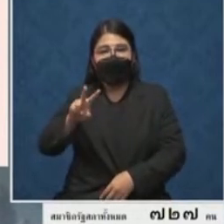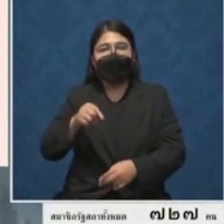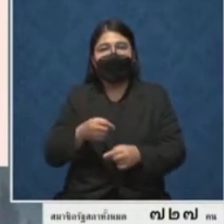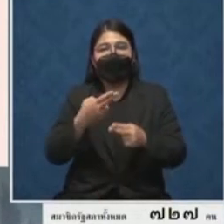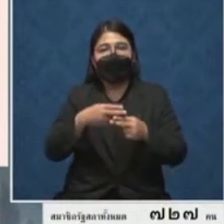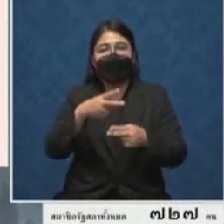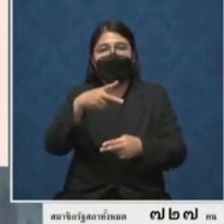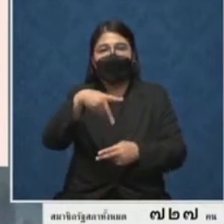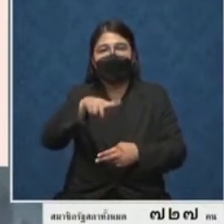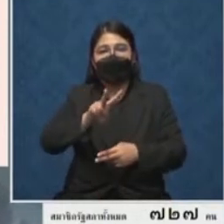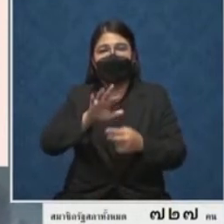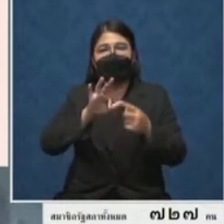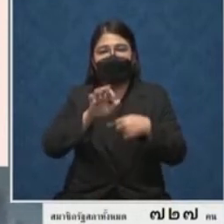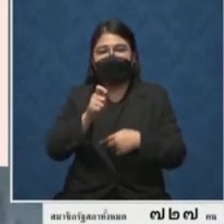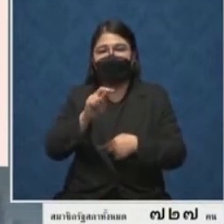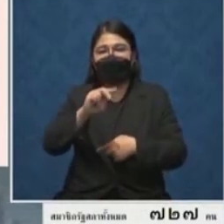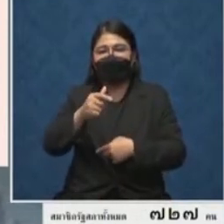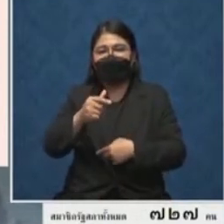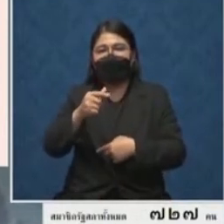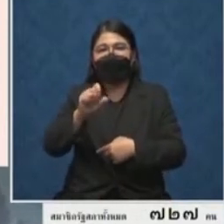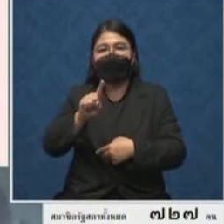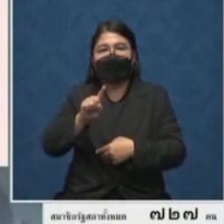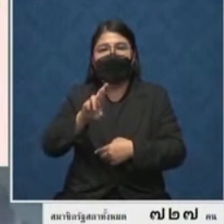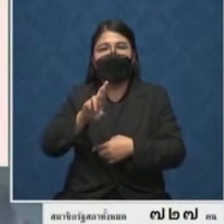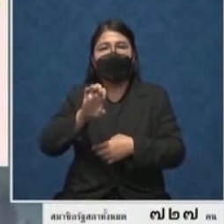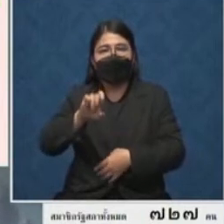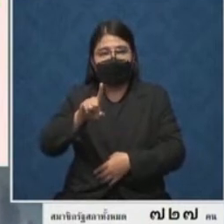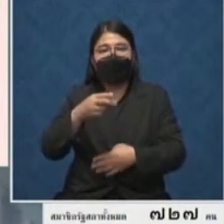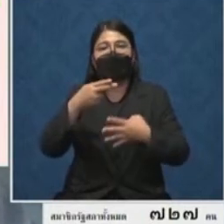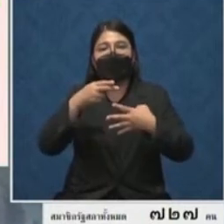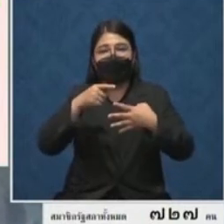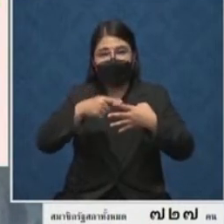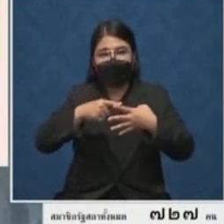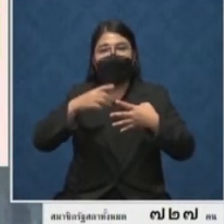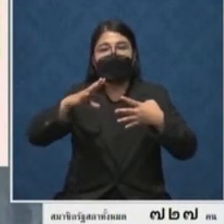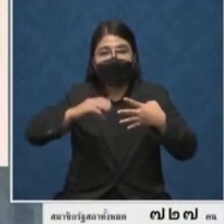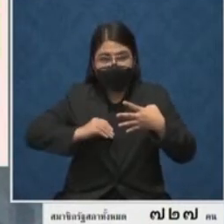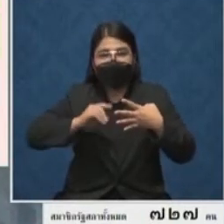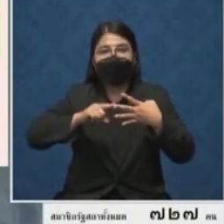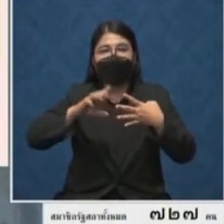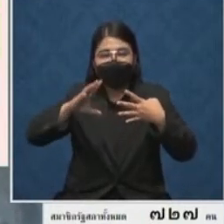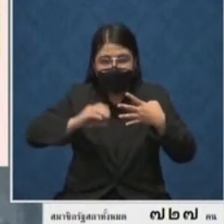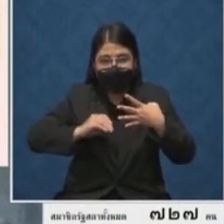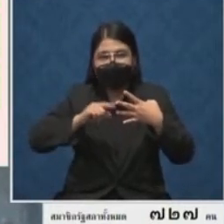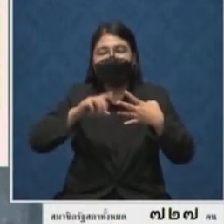1รับหลักการ2รับหลักการ3รับหลักการและ4รับหลักการ